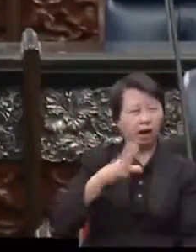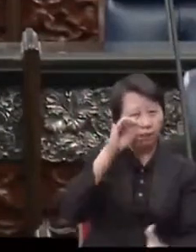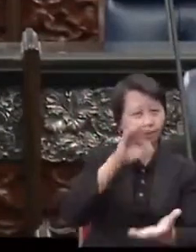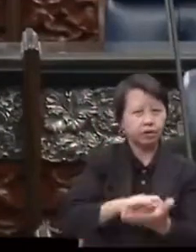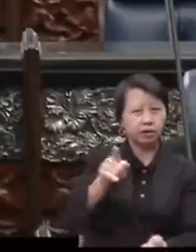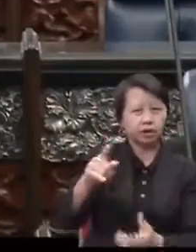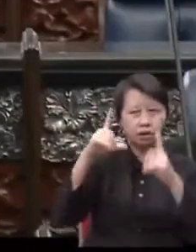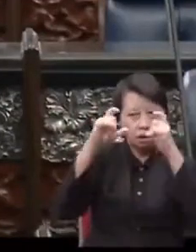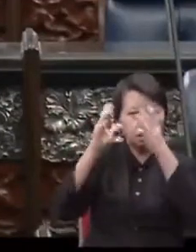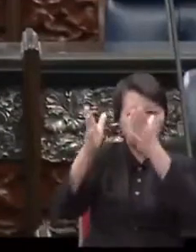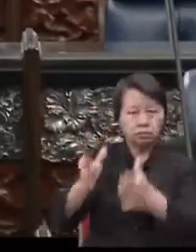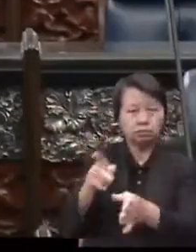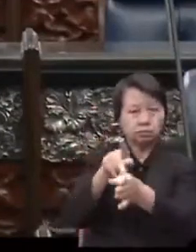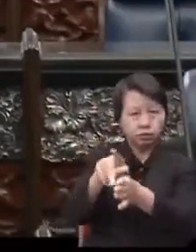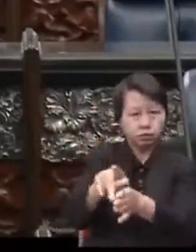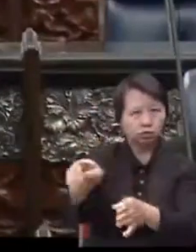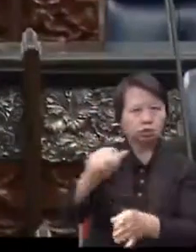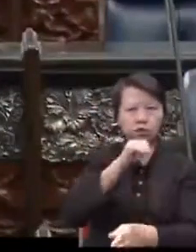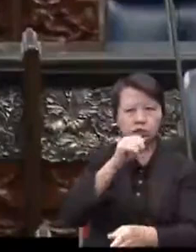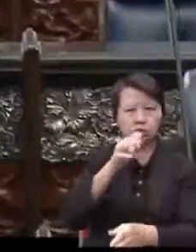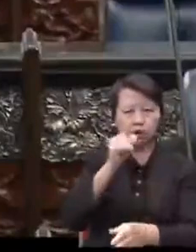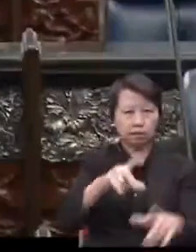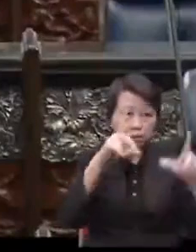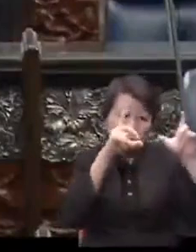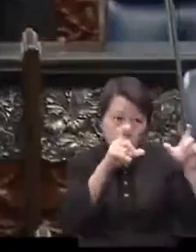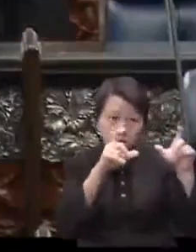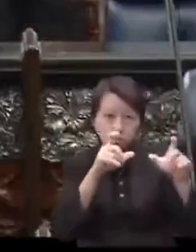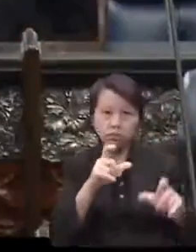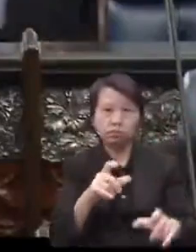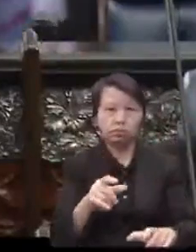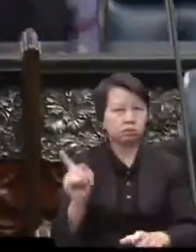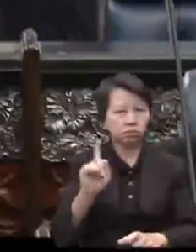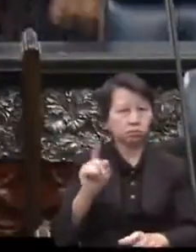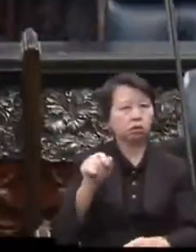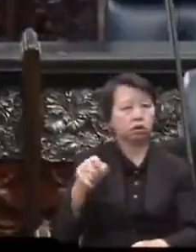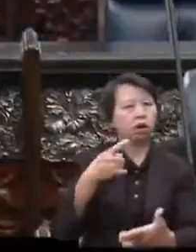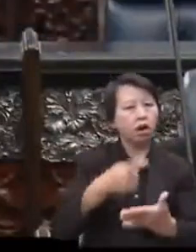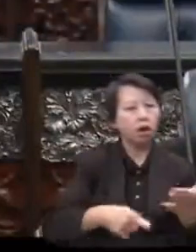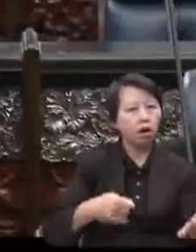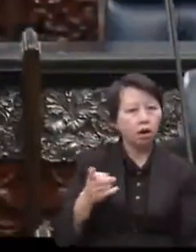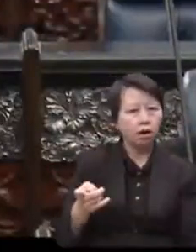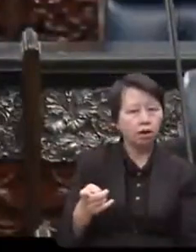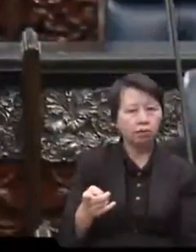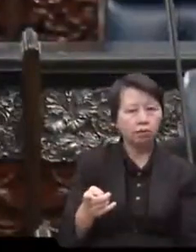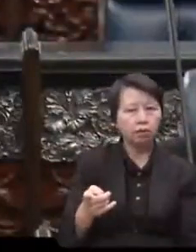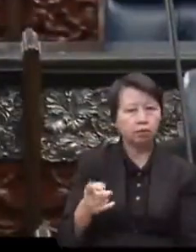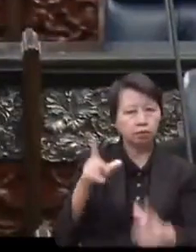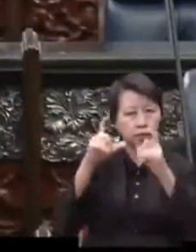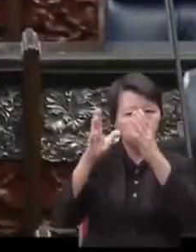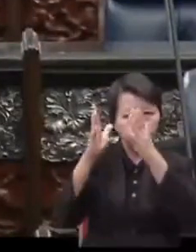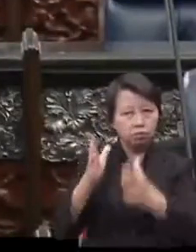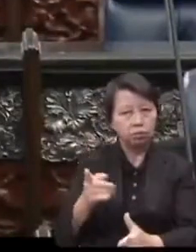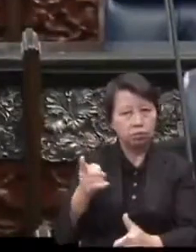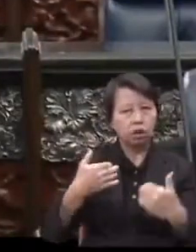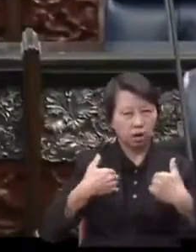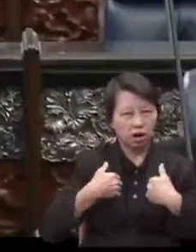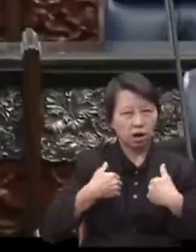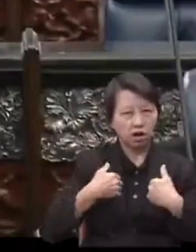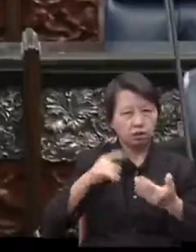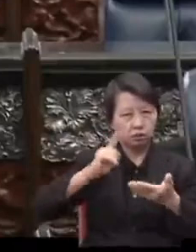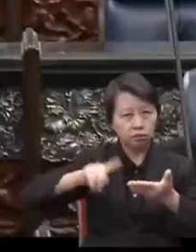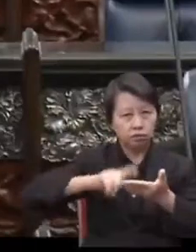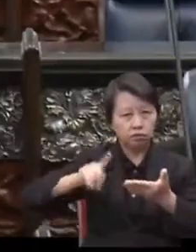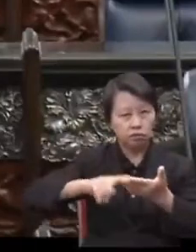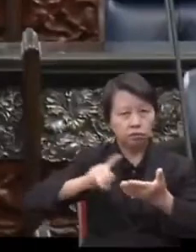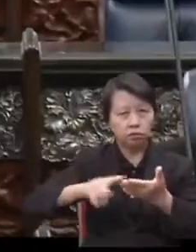foto yang profesional dia tidak akan Il sekeping gambar dan apakah apakah ada semakan